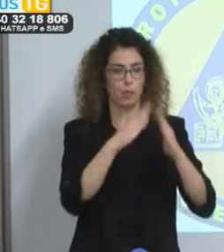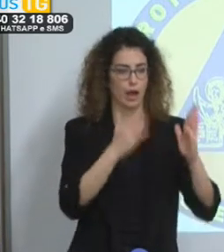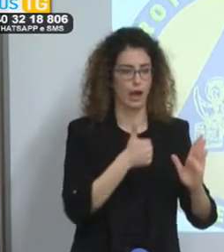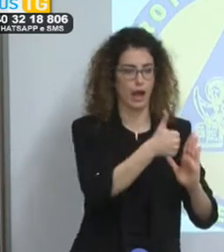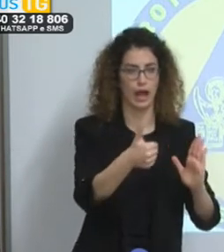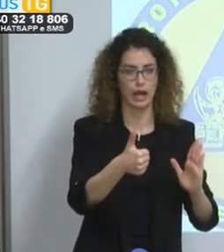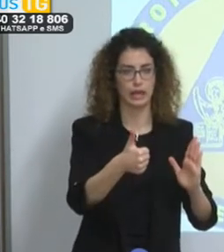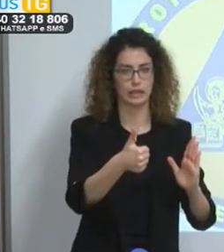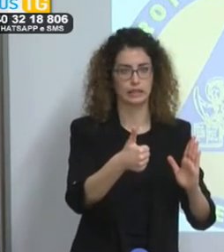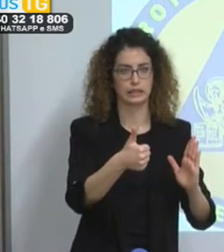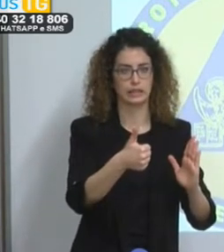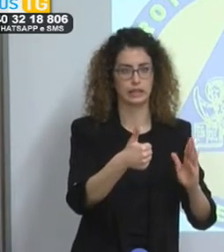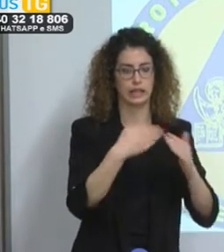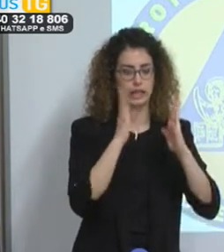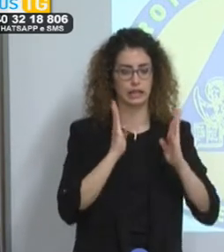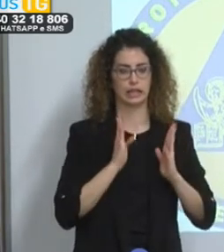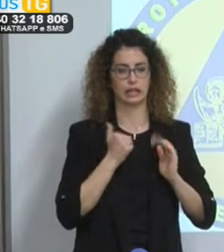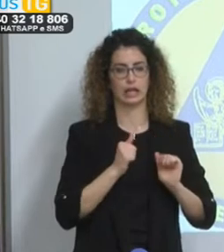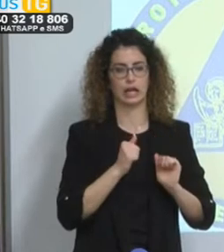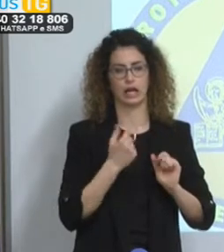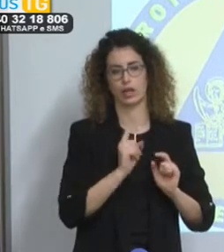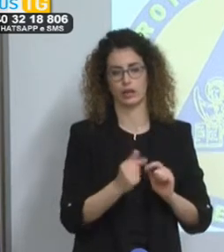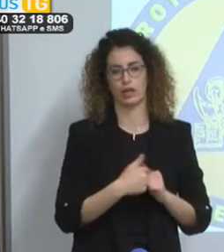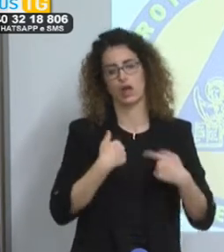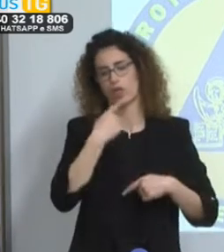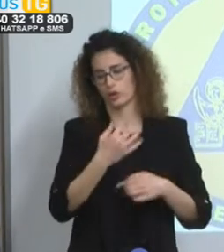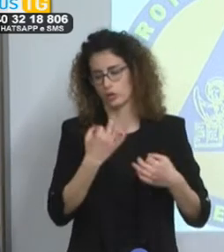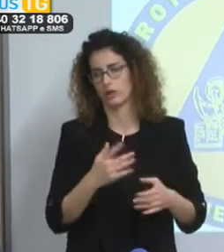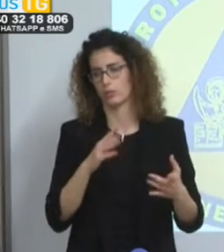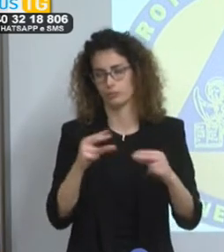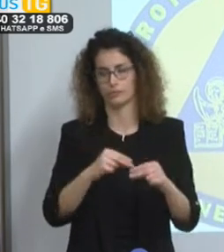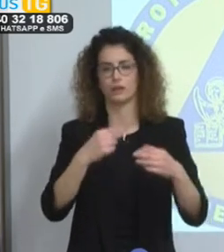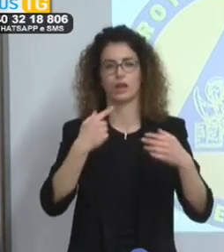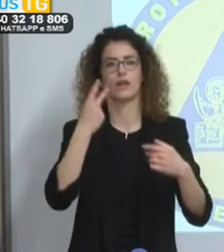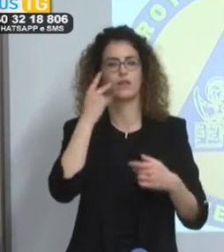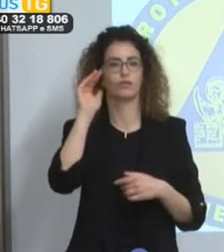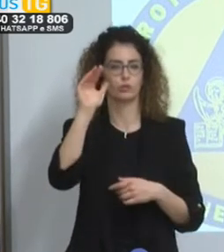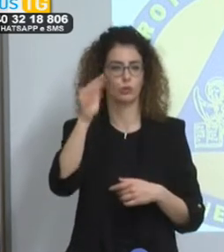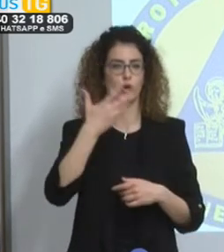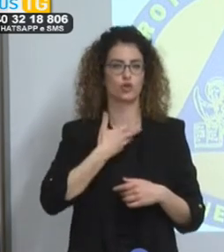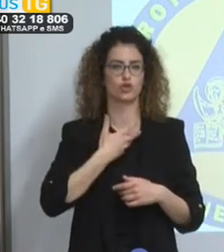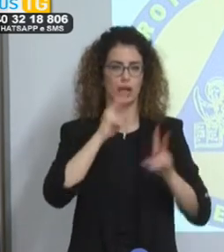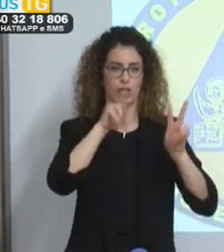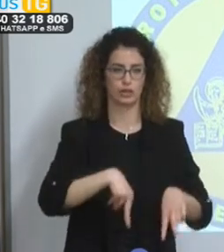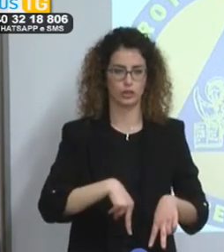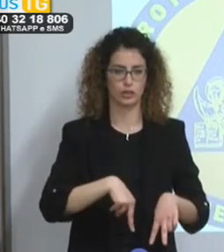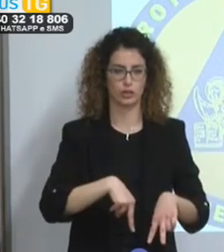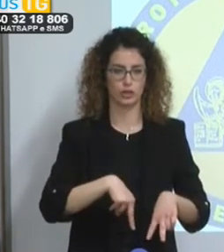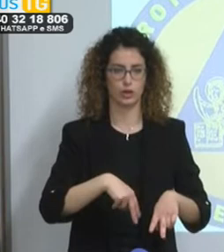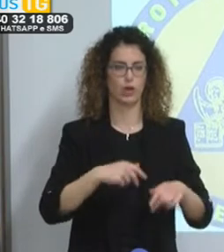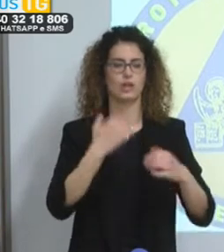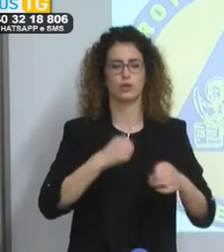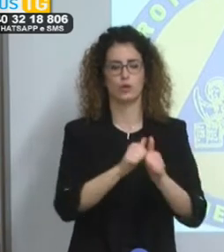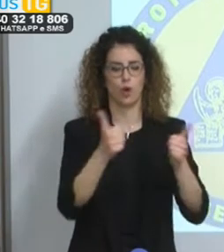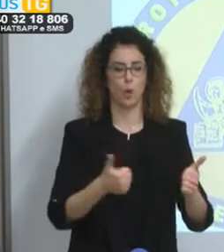vada. Vedrete che nel futuro, adesso dico queste robe faranno tutti polemico, vedrete che nel futuro arriverà una diagnostica che comincerà anche a distinguere positivo da